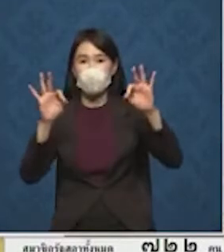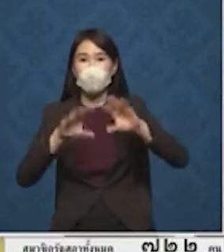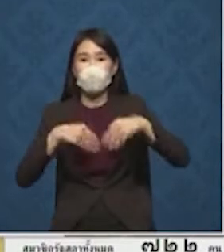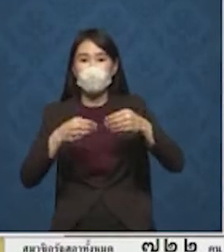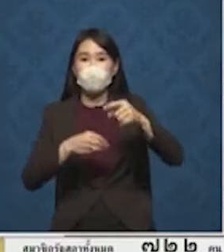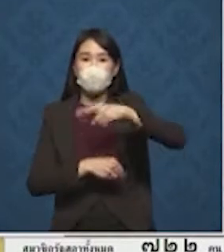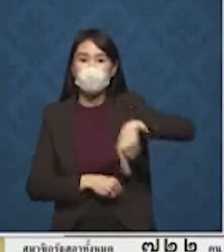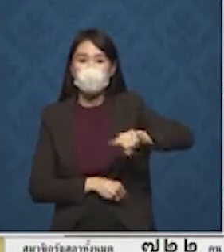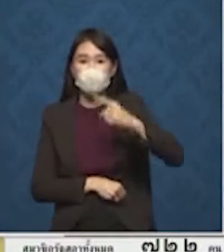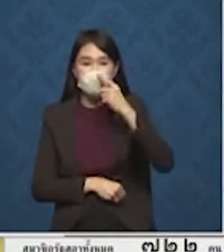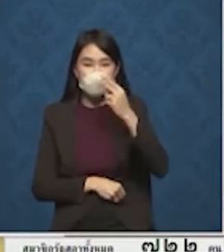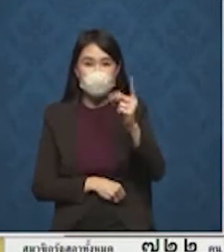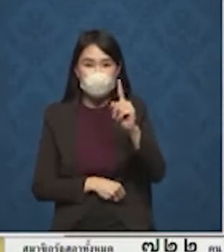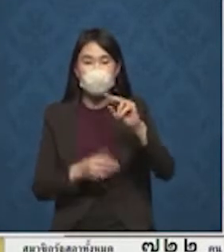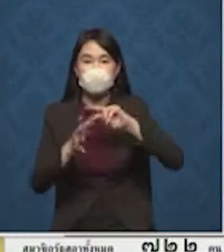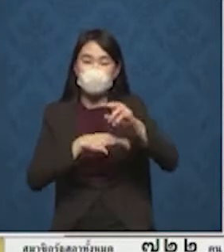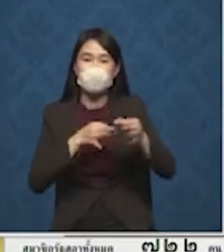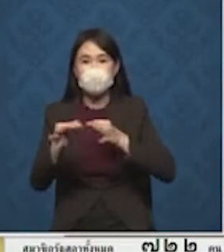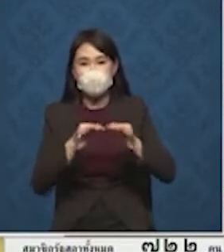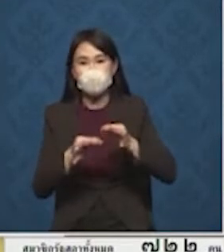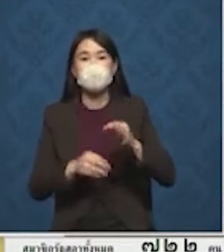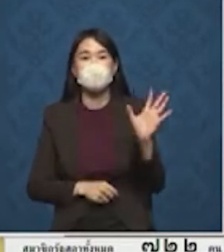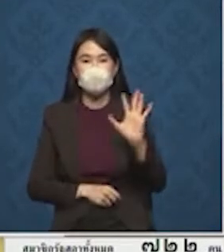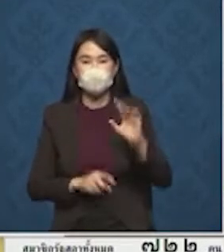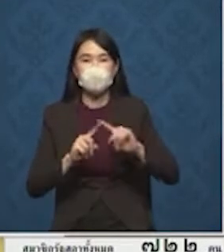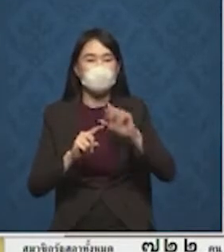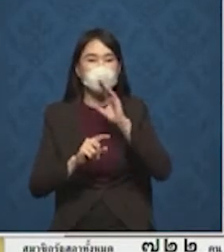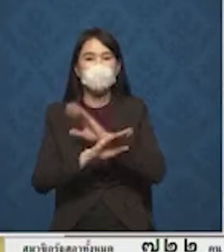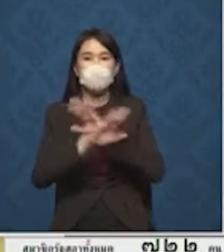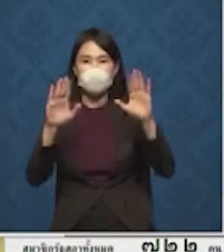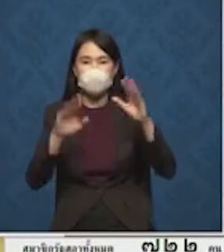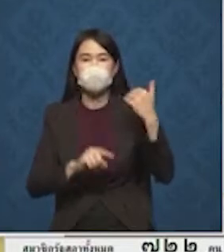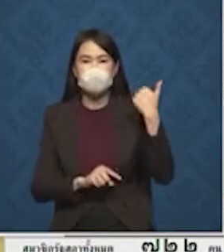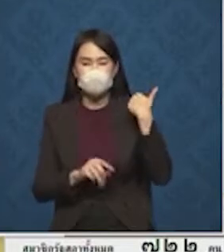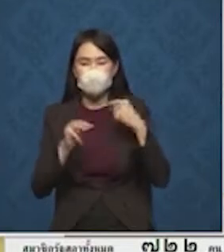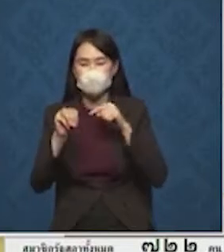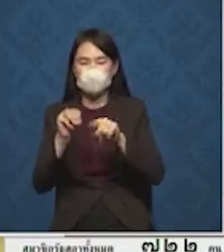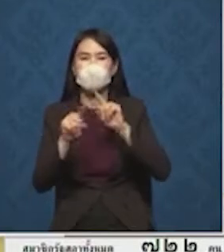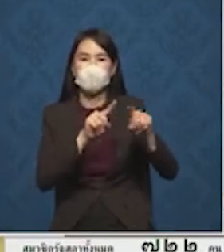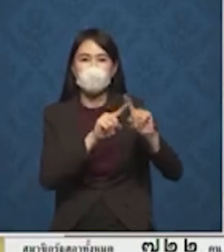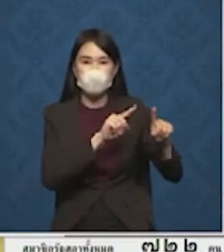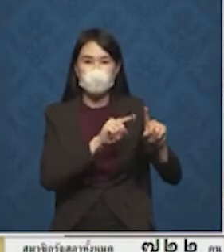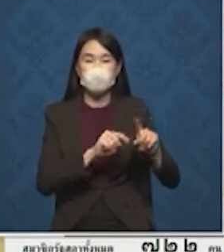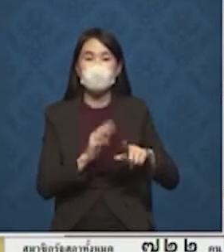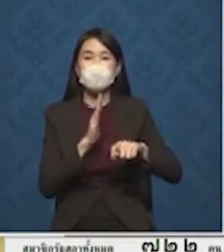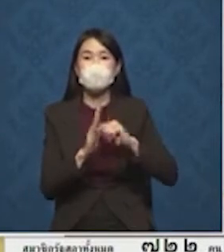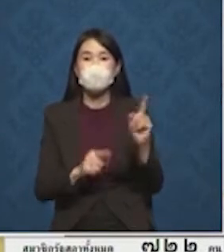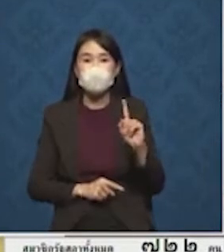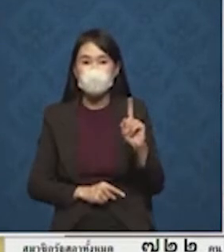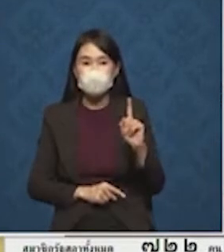ารการครอบงำและการชี้นำเนี่ยเราก็ไปยกเลิกแล้มีหายมาตาเองจากว่าใ